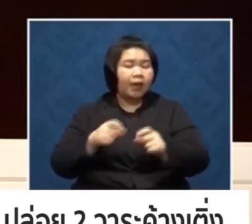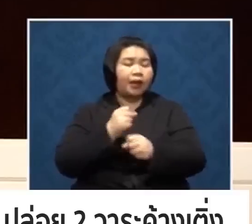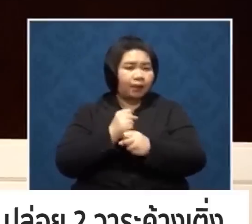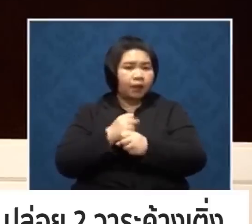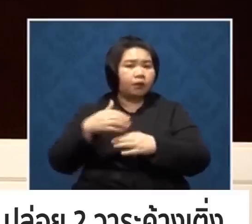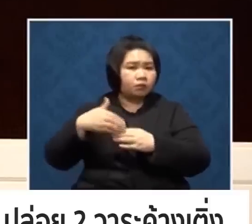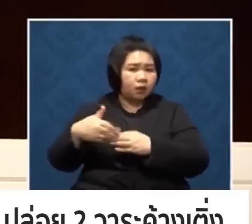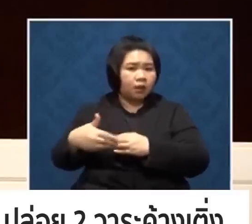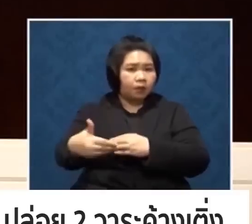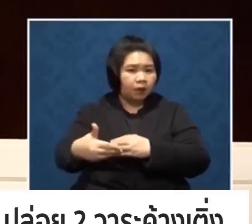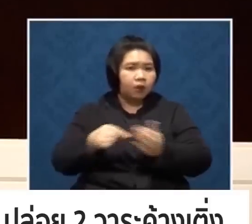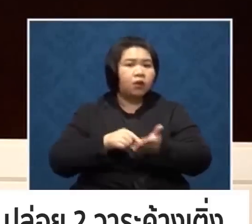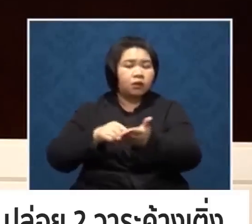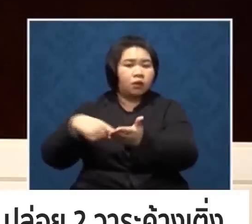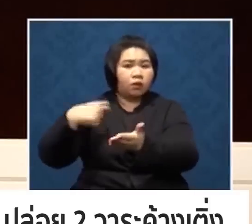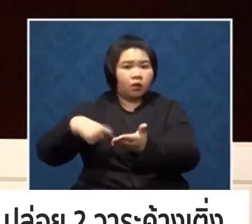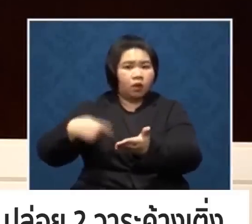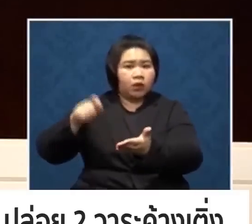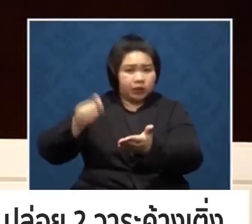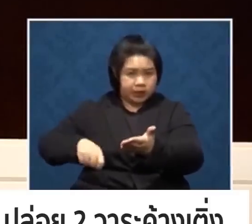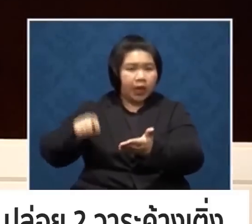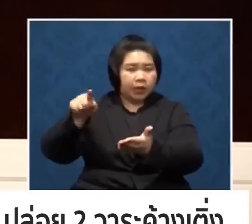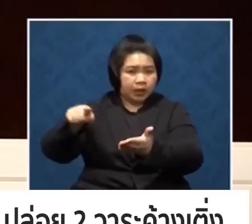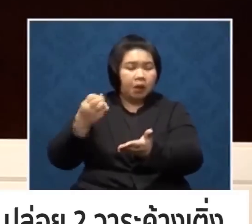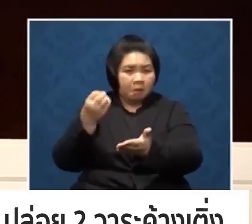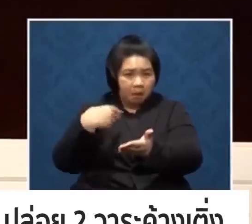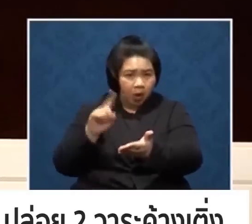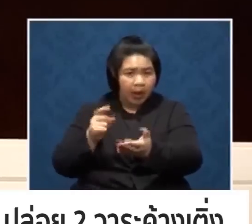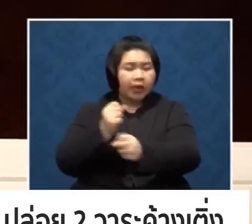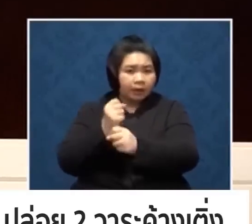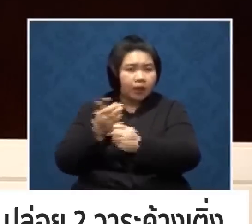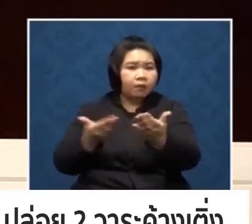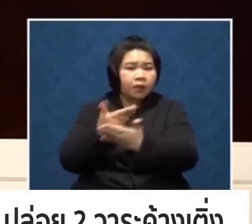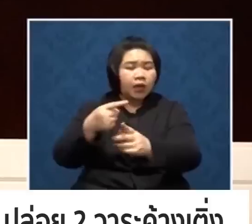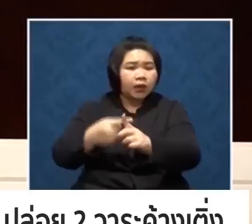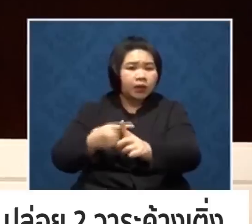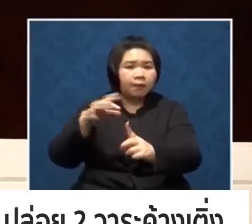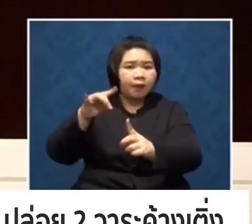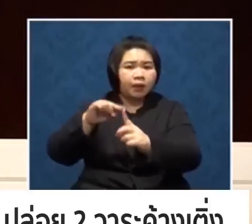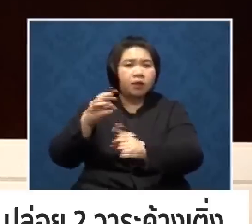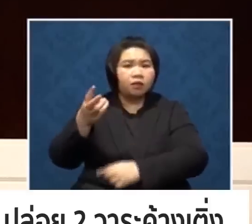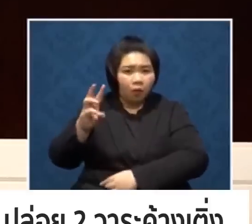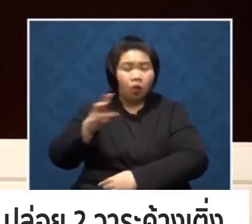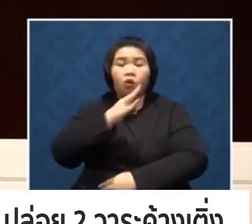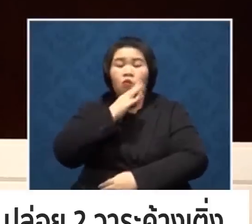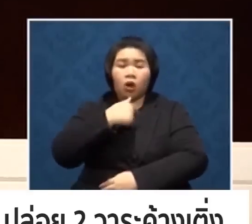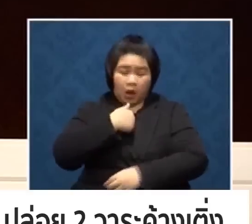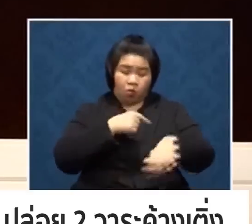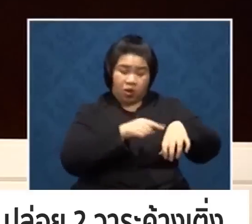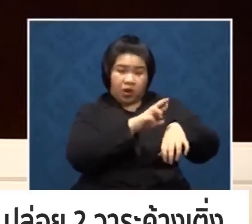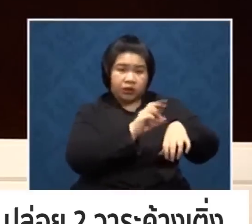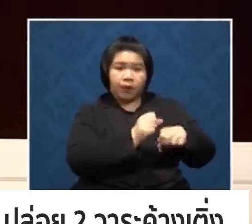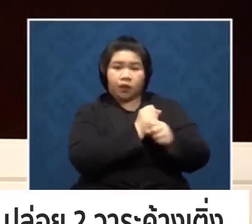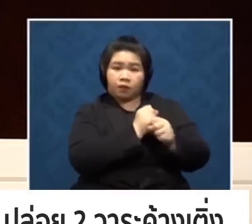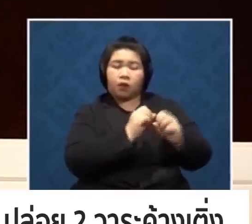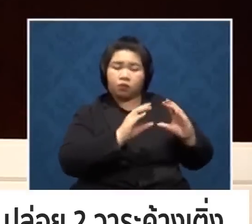คือว่าส่งไปให้ศาลรัฐธรรมนูญ ท่านประธาน และศาลก็บอกว่าจะพิจารณาในวันที่16ถ้าเราเดินหน้าไปเนี่ย